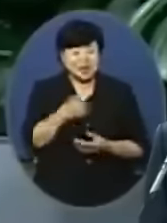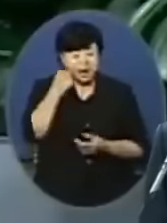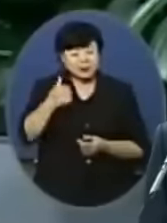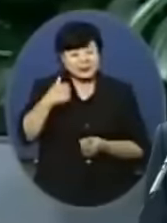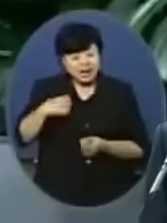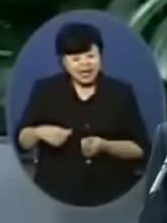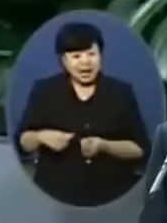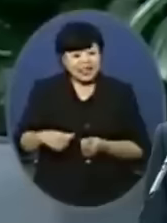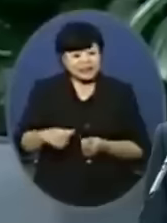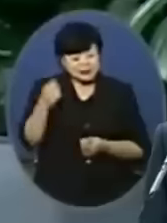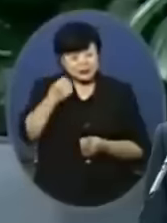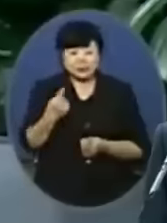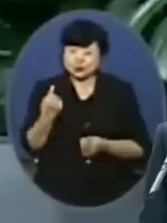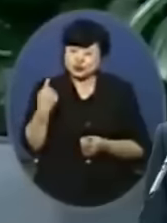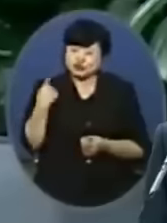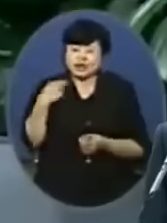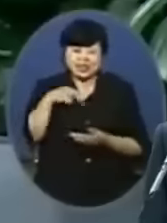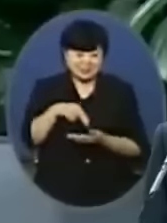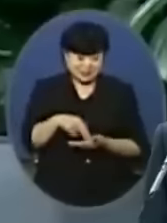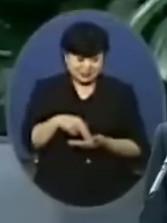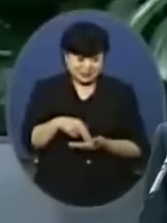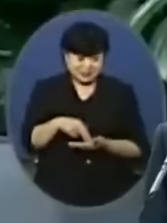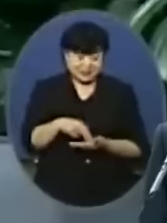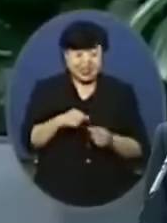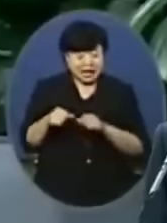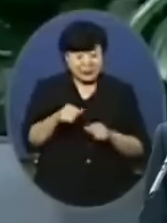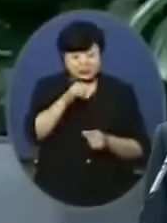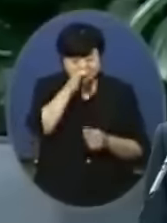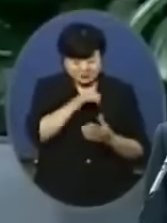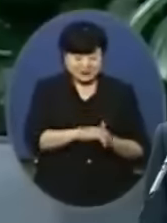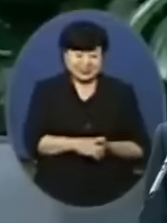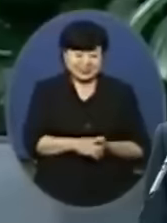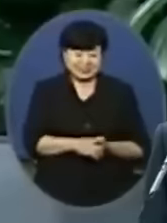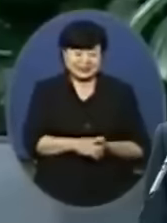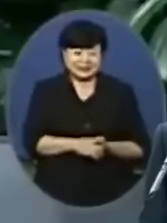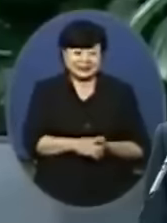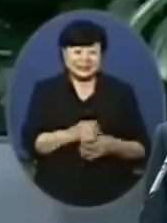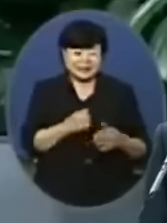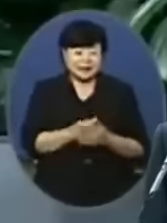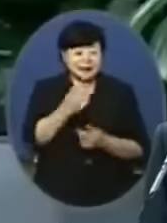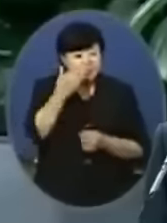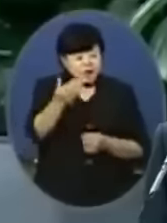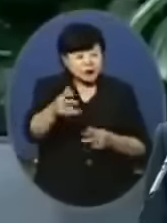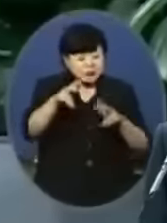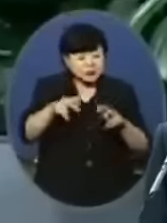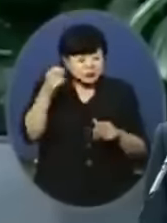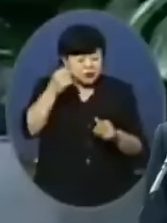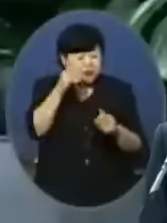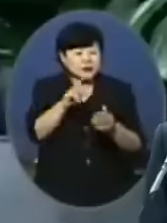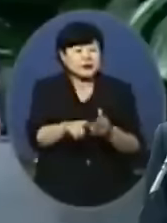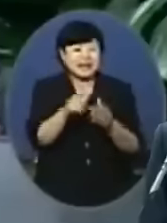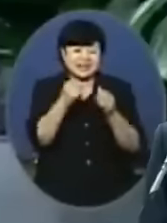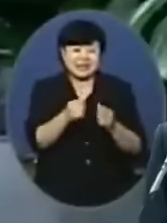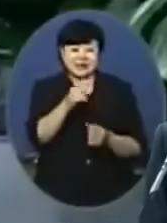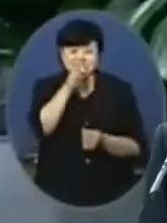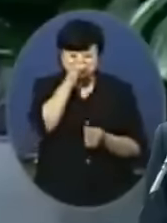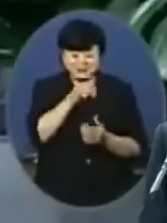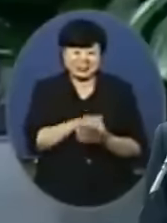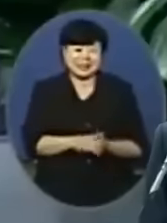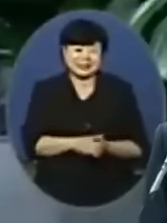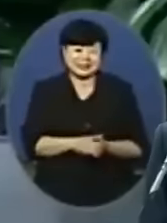아버지와 아들은 성령 뒤에 서서 역사하는 것입니다. 그러므로 여러분은 지금 성령 시대에 살고 계신